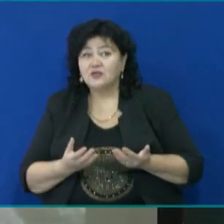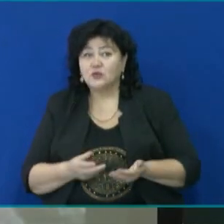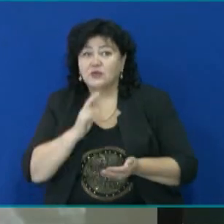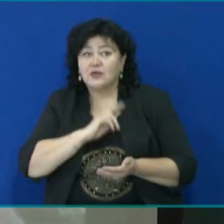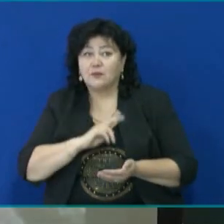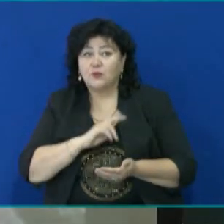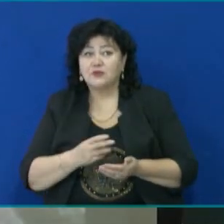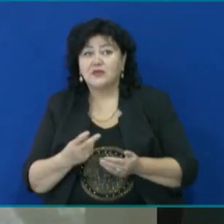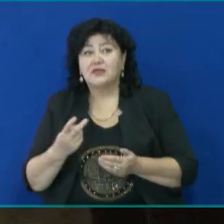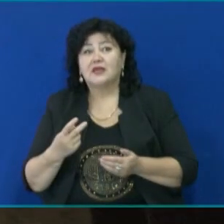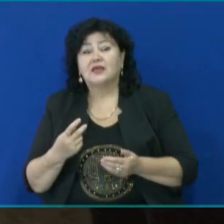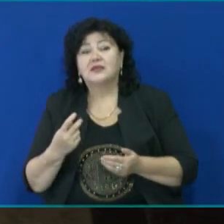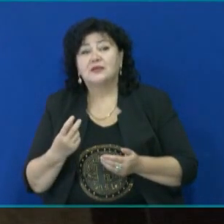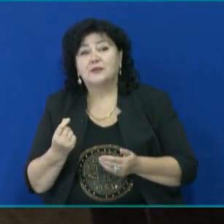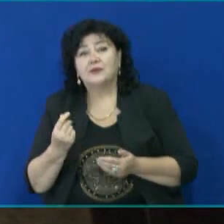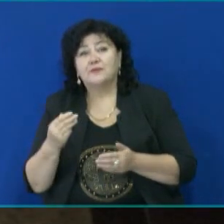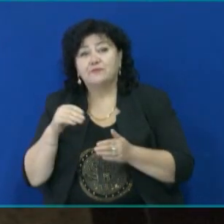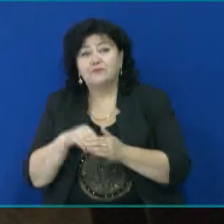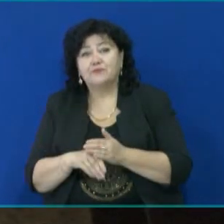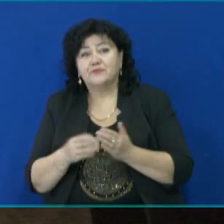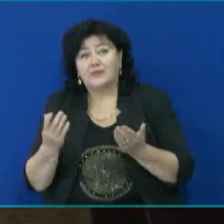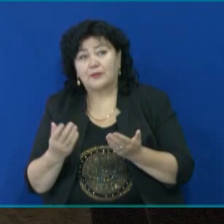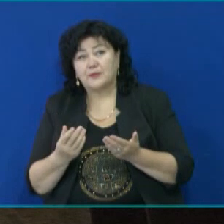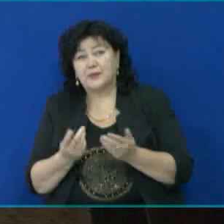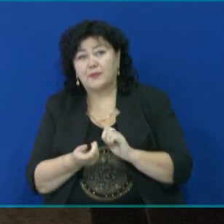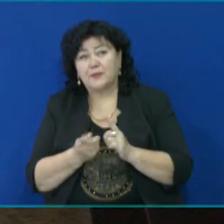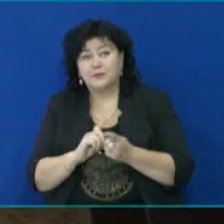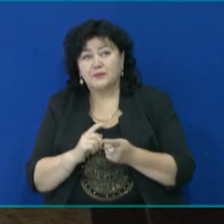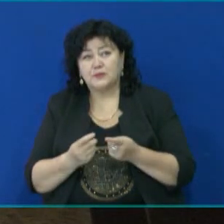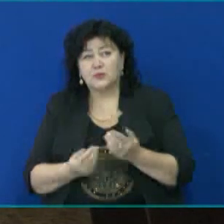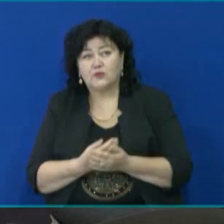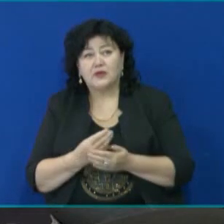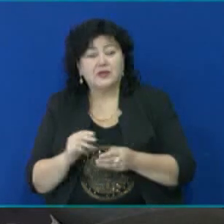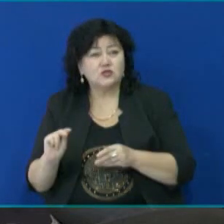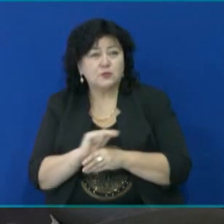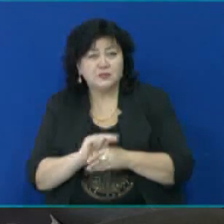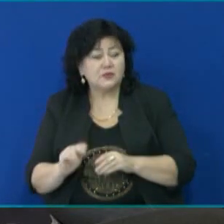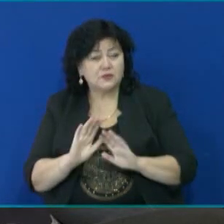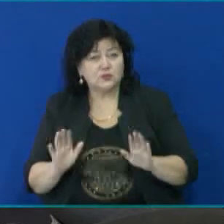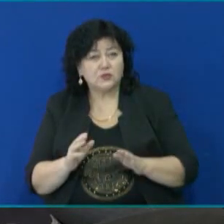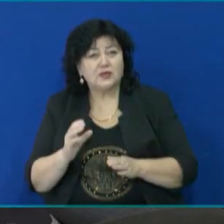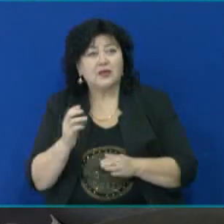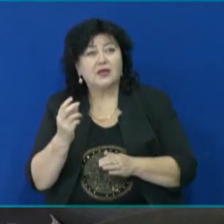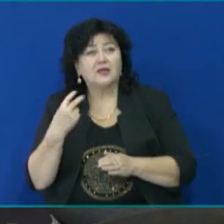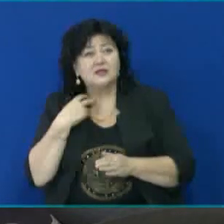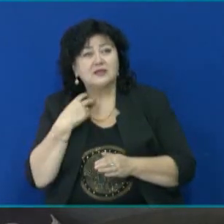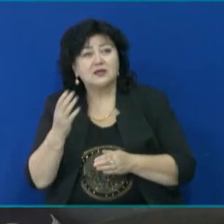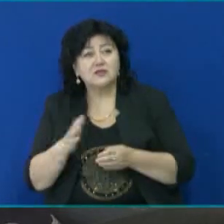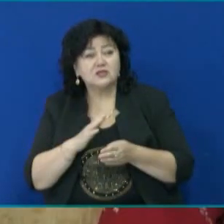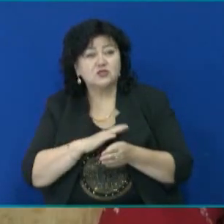болғандықтан 1 мамырдан уақытша өтемдік тариф енгізілді. Кәсіпорын жылу желілерін жөндеуге ғана емес, салықтар